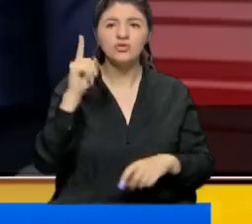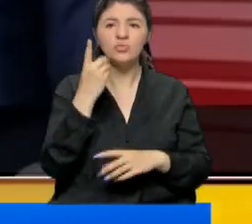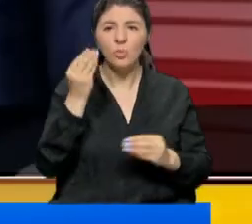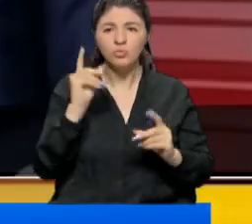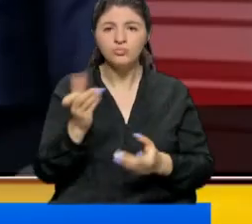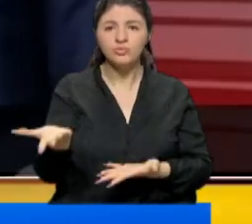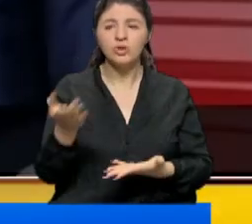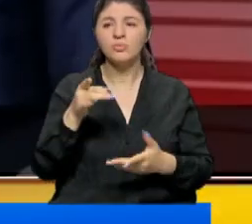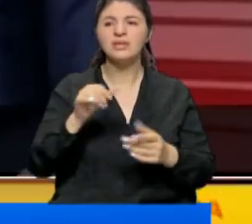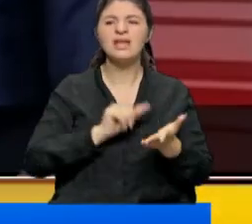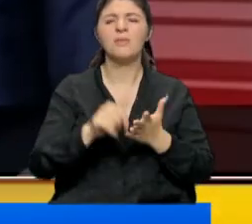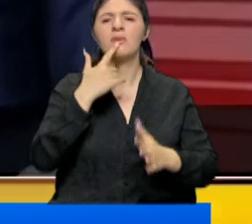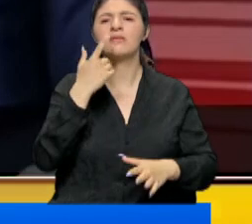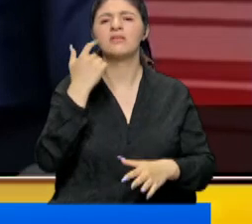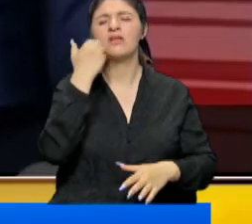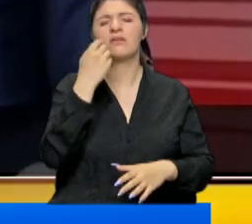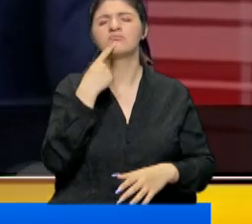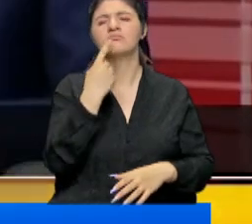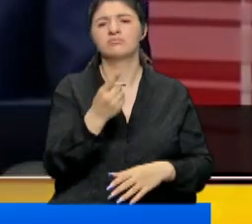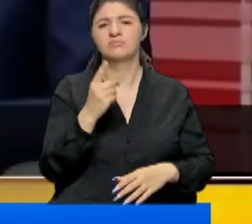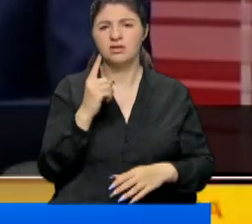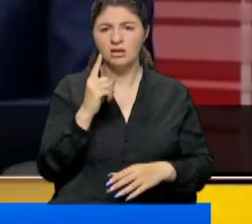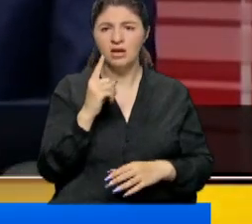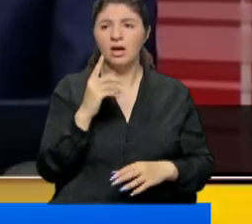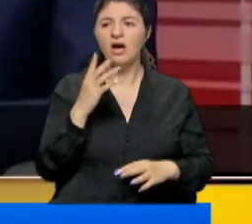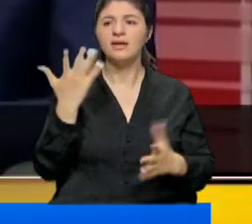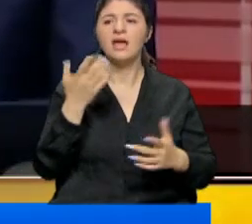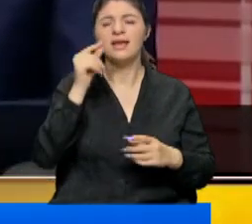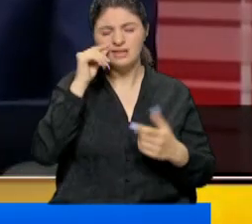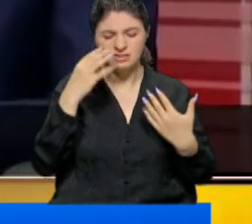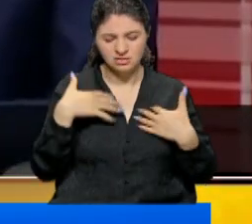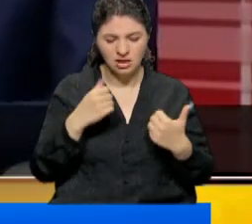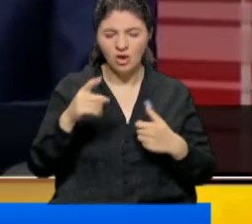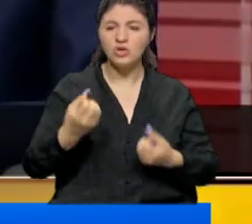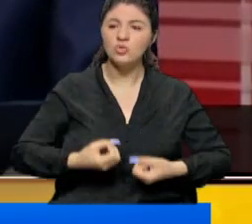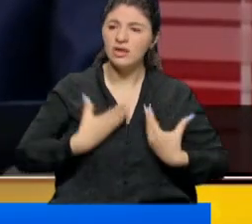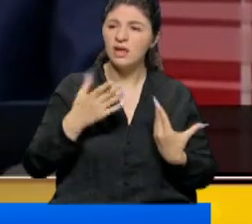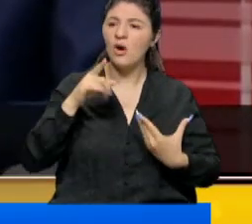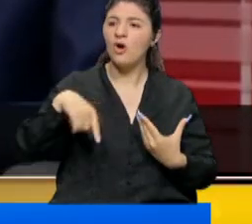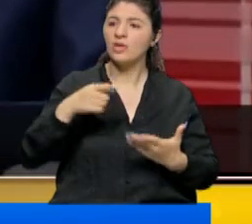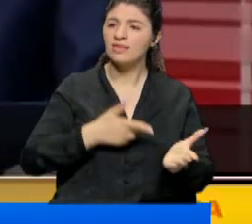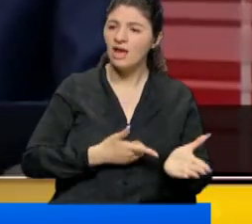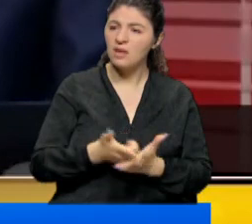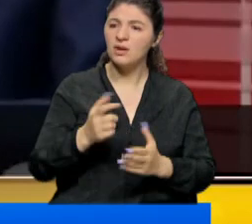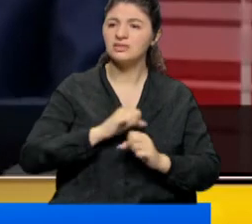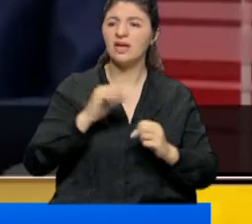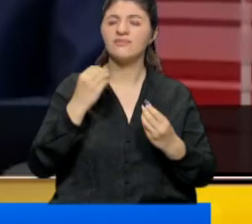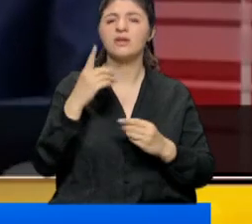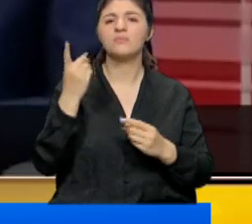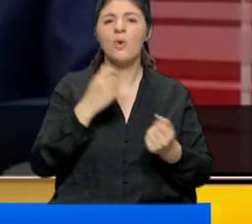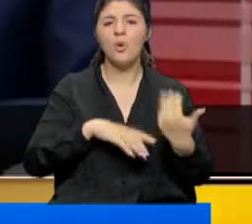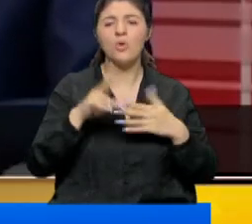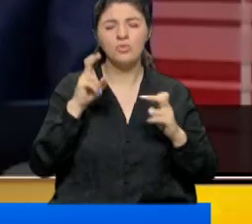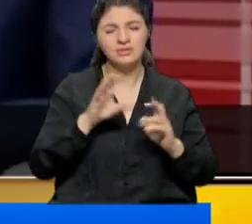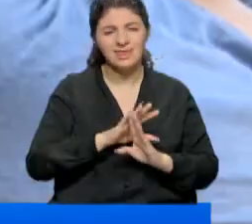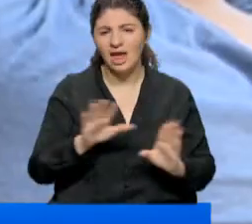yönetimi olur Bu tamamen bir iftira Ak bu ne insan sağlığına ne oradaki üretimine oradaki tarıma zarar veren